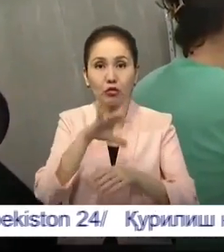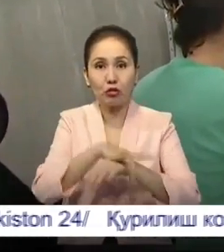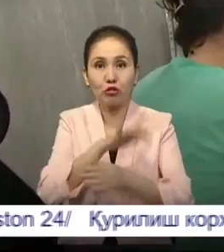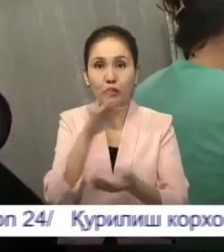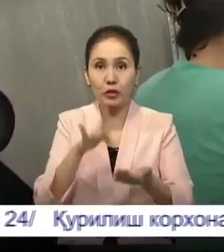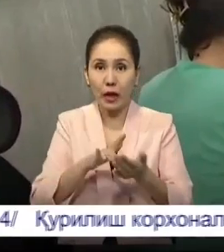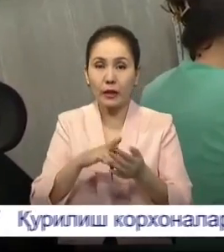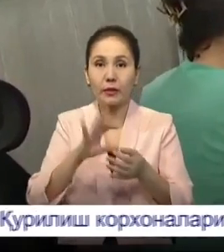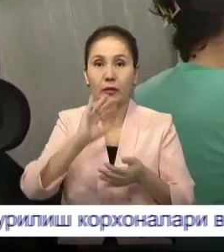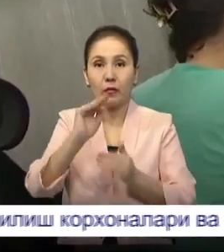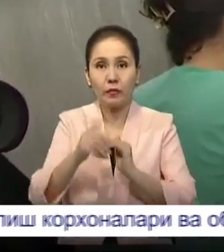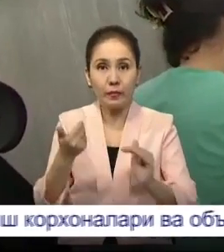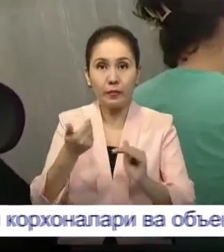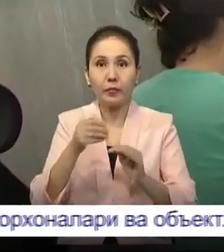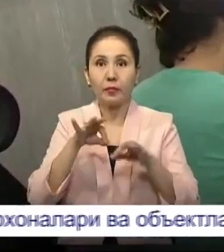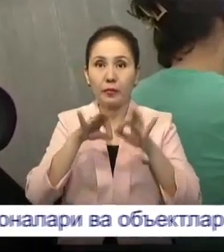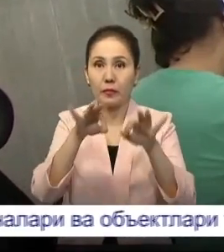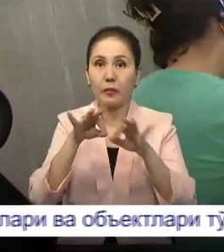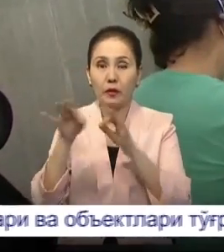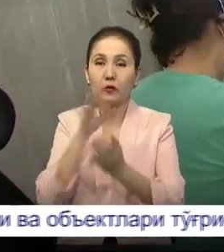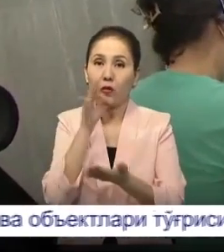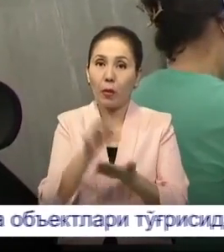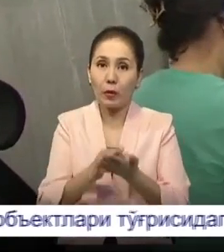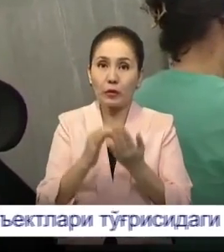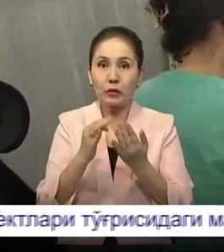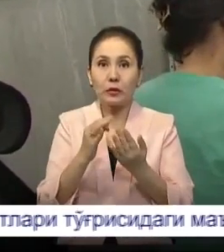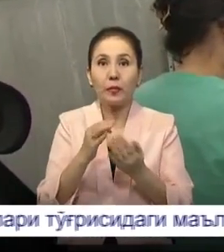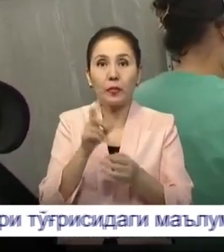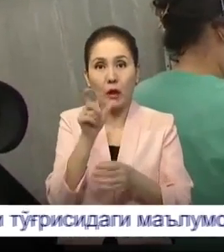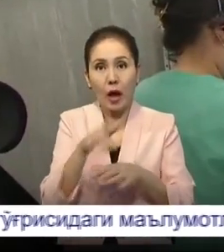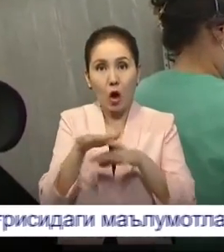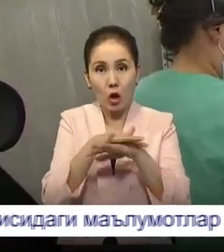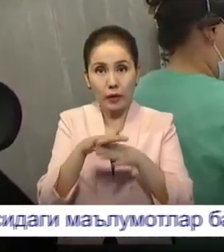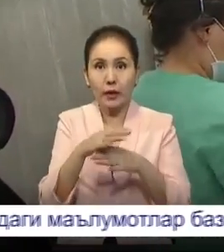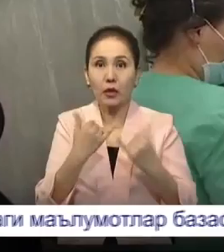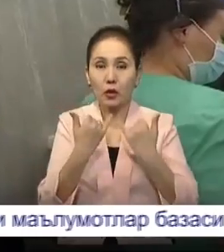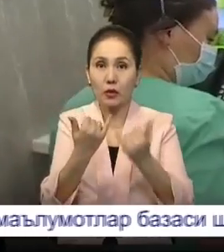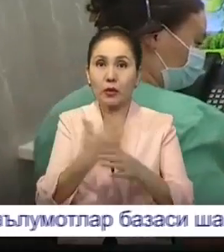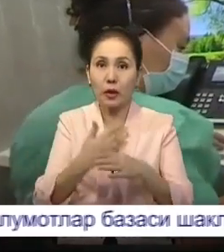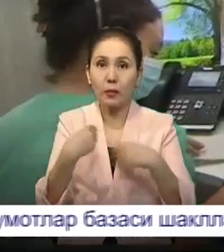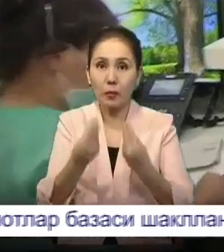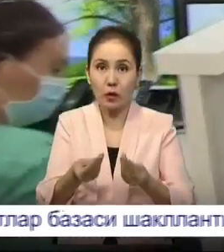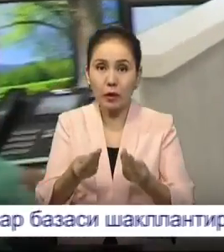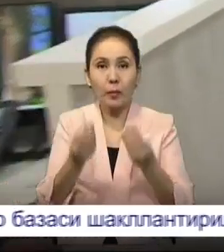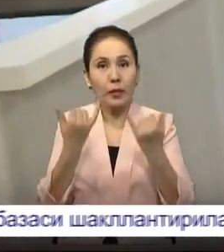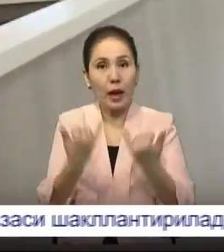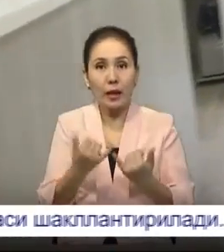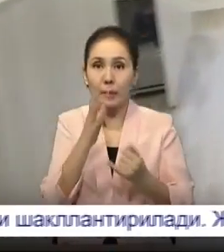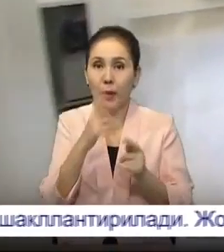bo'ylab chaqiruvlarga javob berish uchun hozir aholiga xizmat ko'rsatmoqda. Ayni